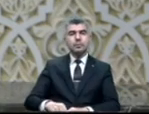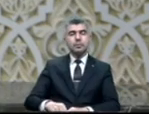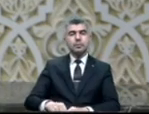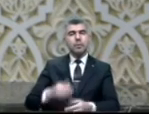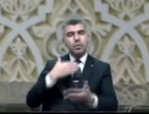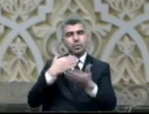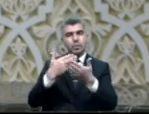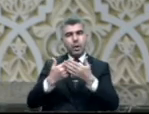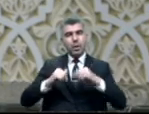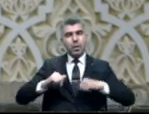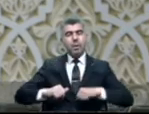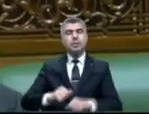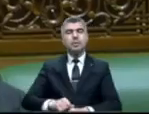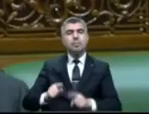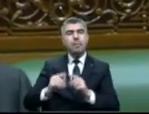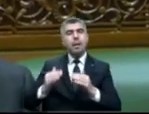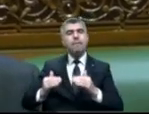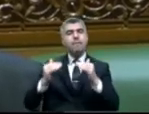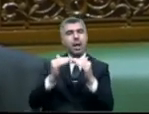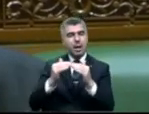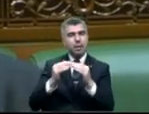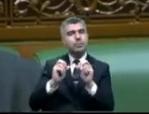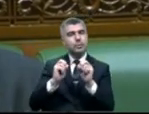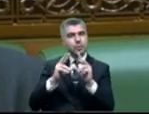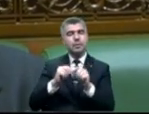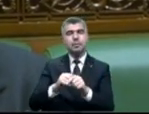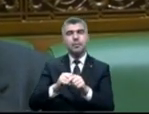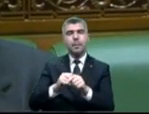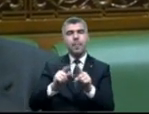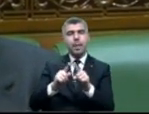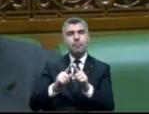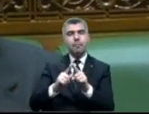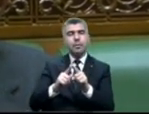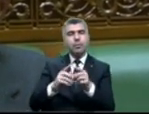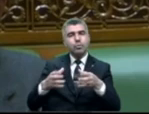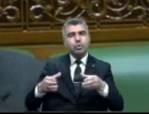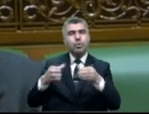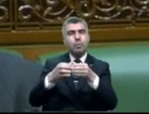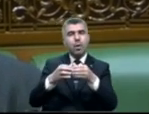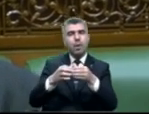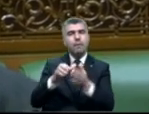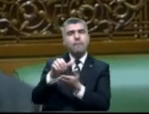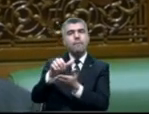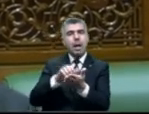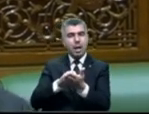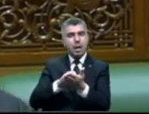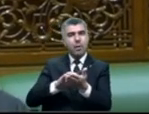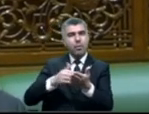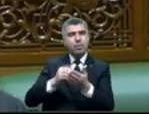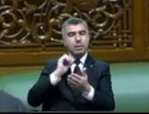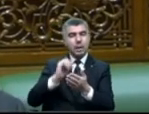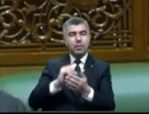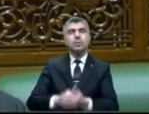شكرا السيد الوزير، متفقين معكم. التجميع الفلاحي آلية مبتكرة في